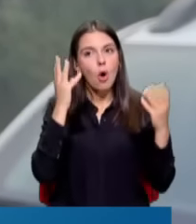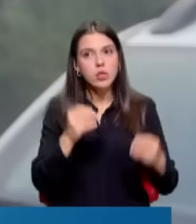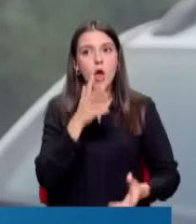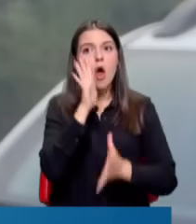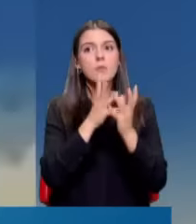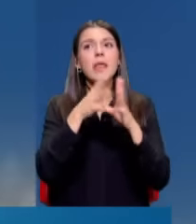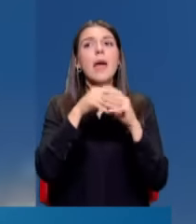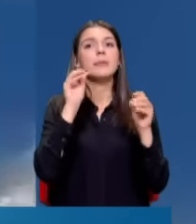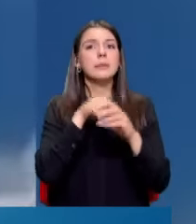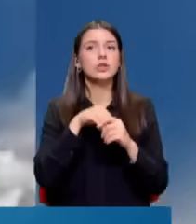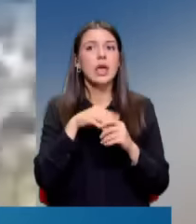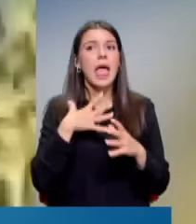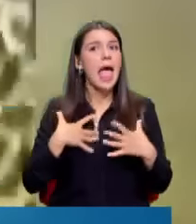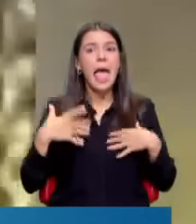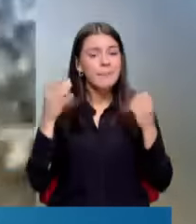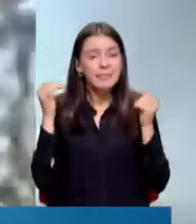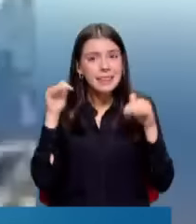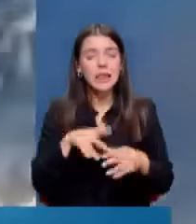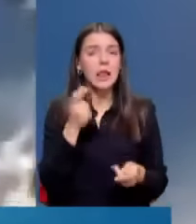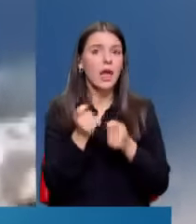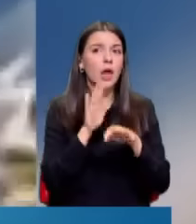geleni yapıyoruz.